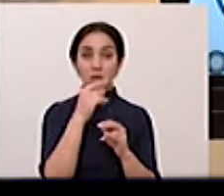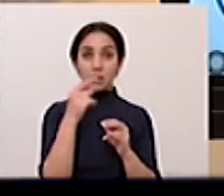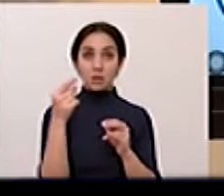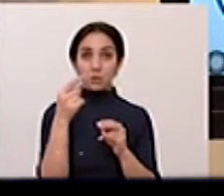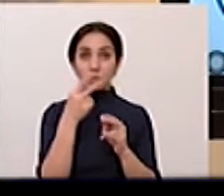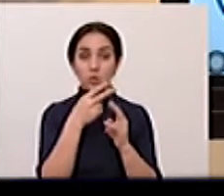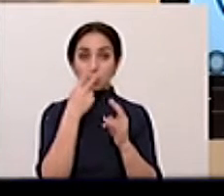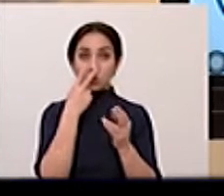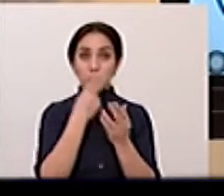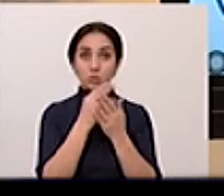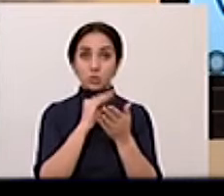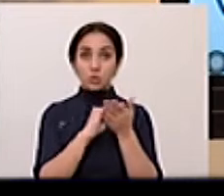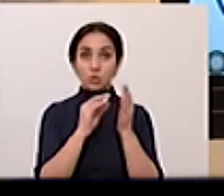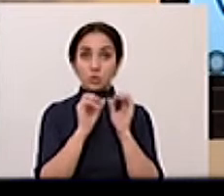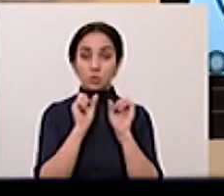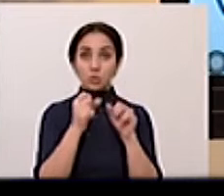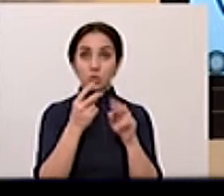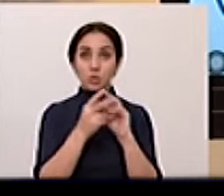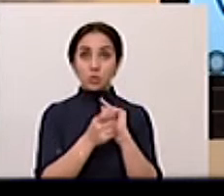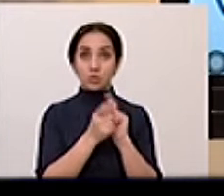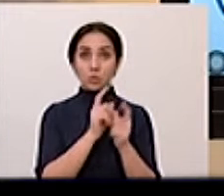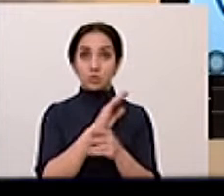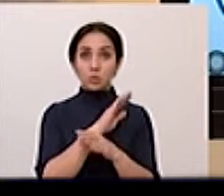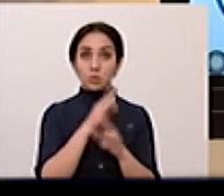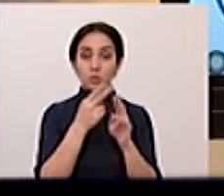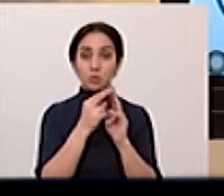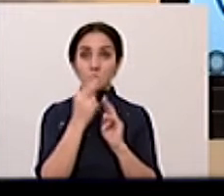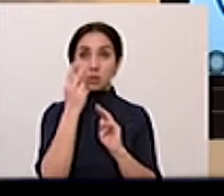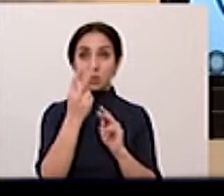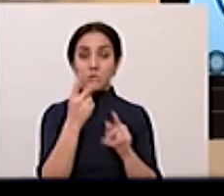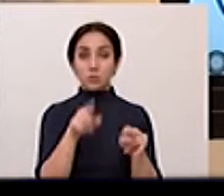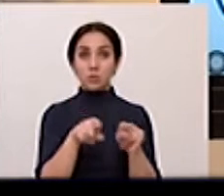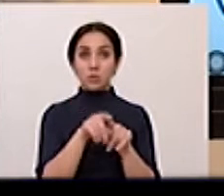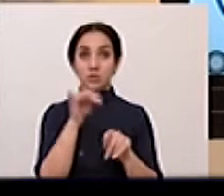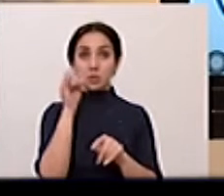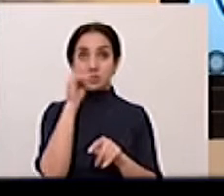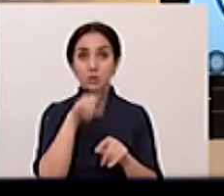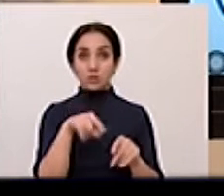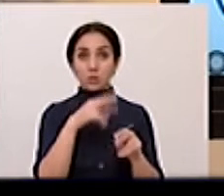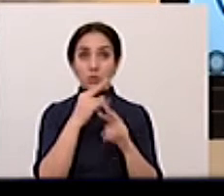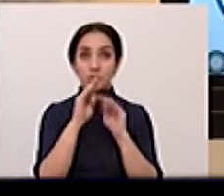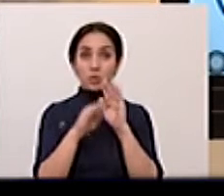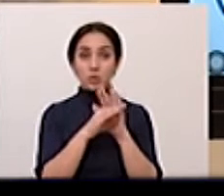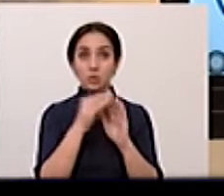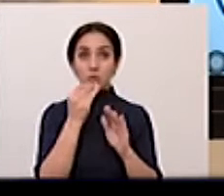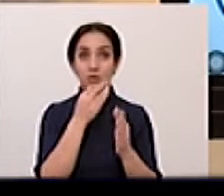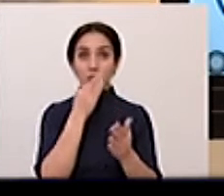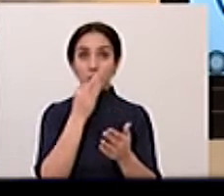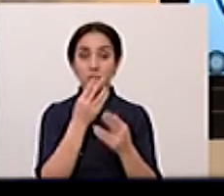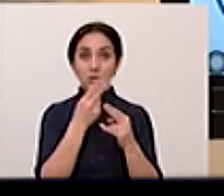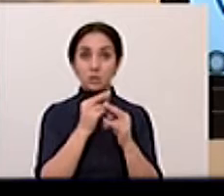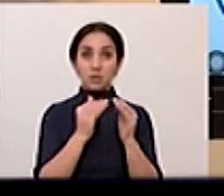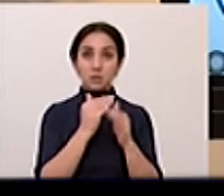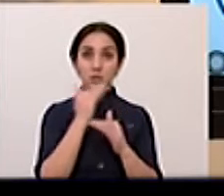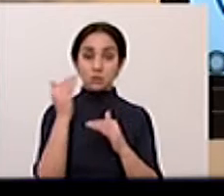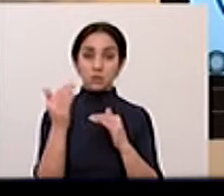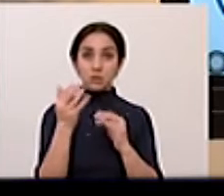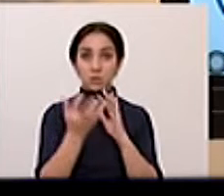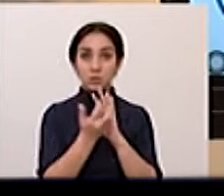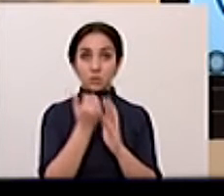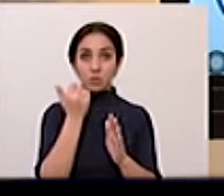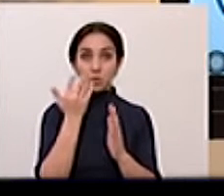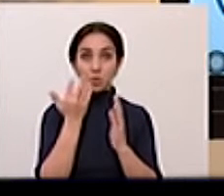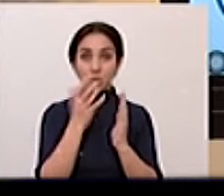ko'rinishda yozishimiz mumkin. O'zgarmas son 2 ni esa integral ostidagi ifodadan tashqariga chiqarib